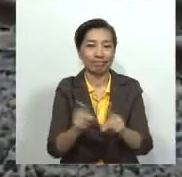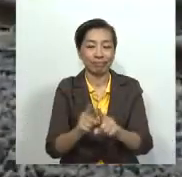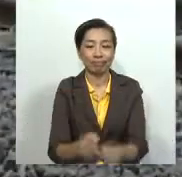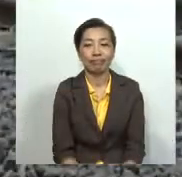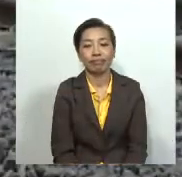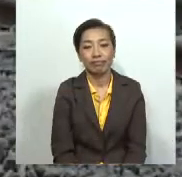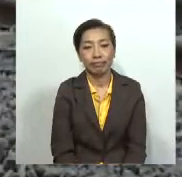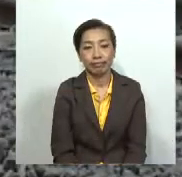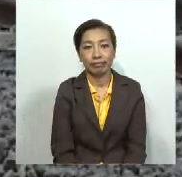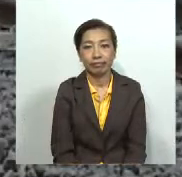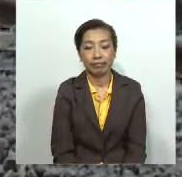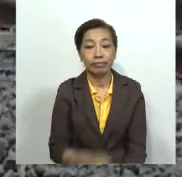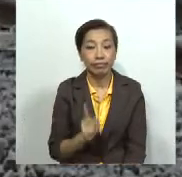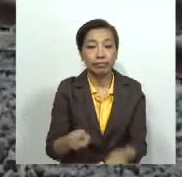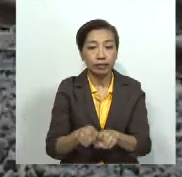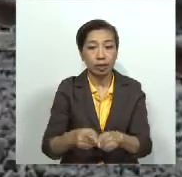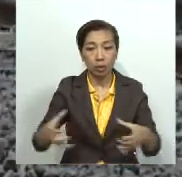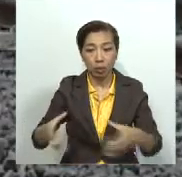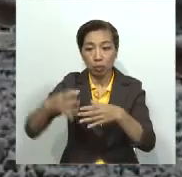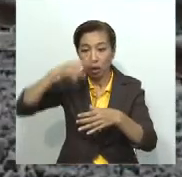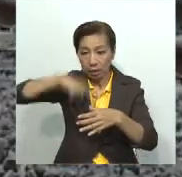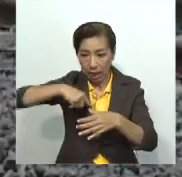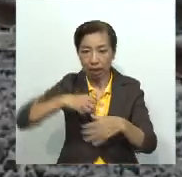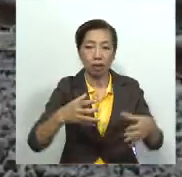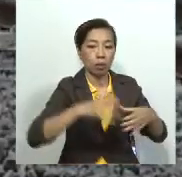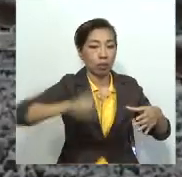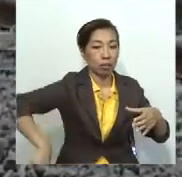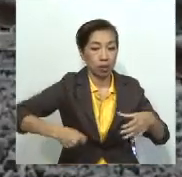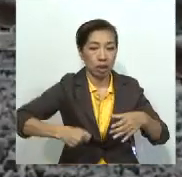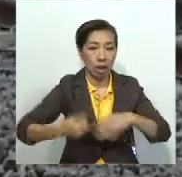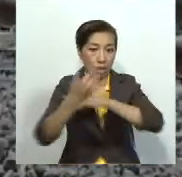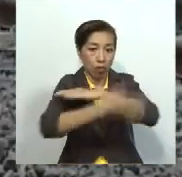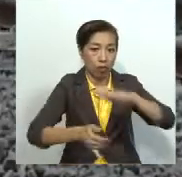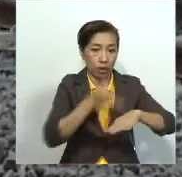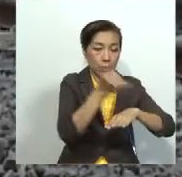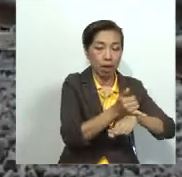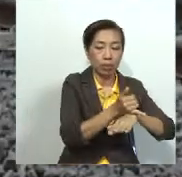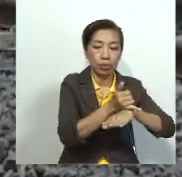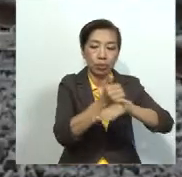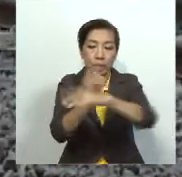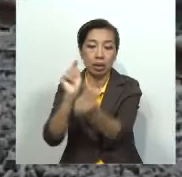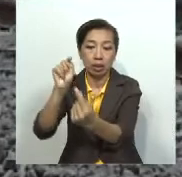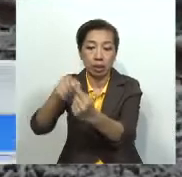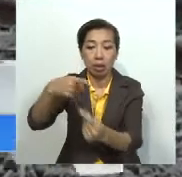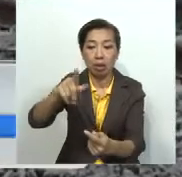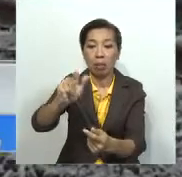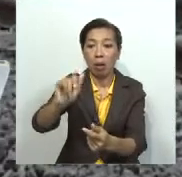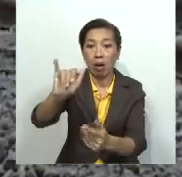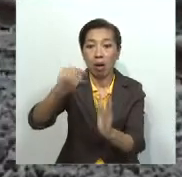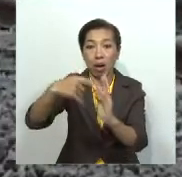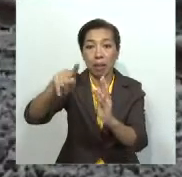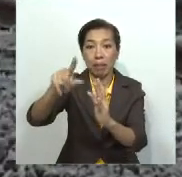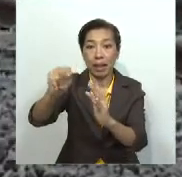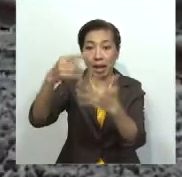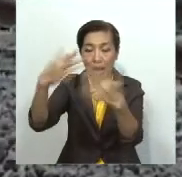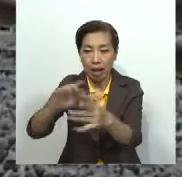ครับท่านผู้ชมครับหลังจากทางคณะของไทยและกัมพูชานั้นเดินทางโดยรถไฟไปถึงสถานีรถไฟปอยเปตแล้วนะครับก็ได้เดินทางโดยรถยนต์กลับ